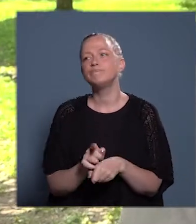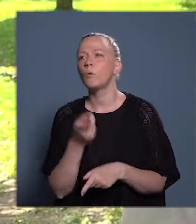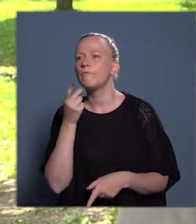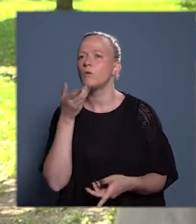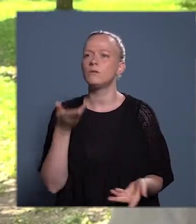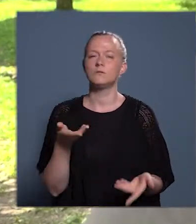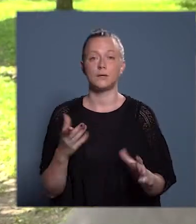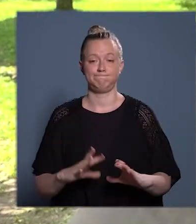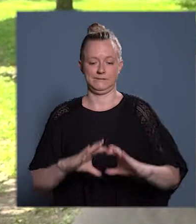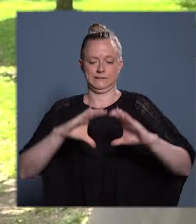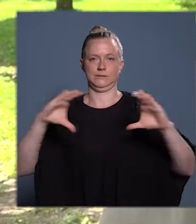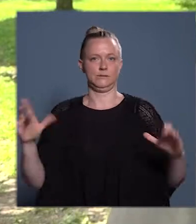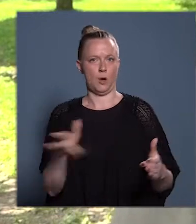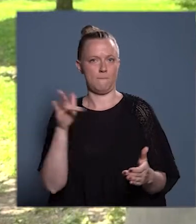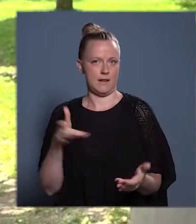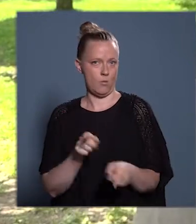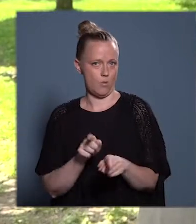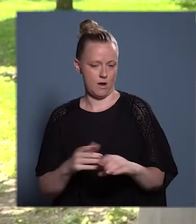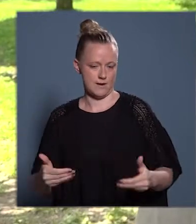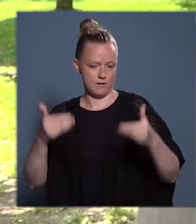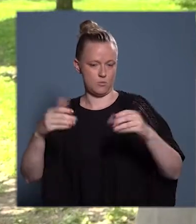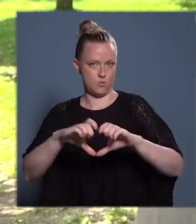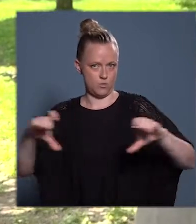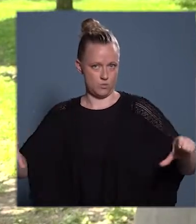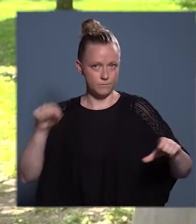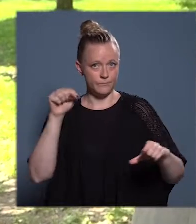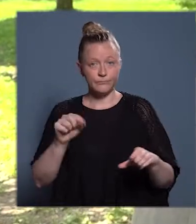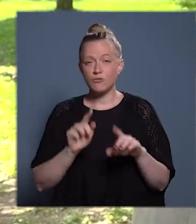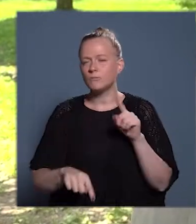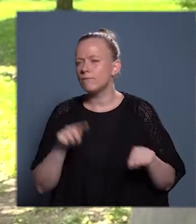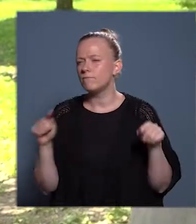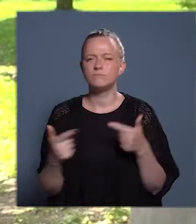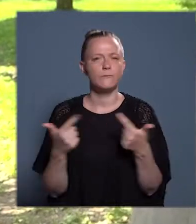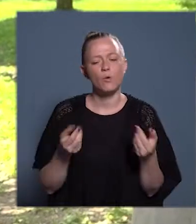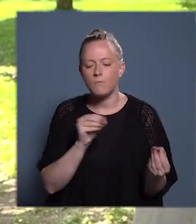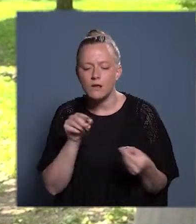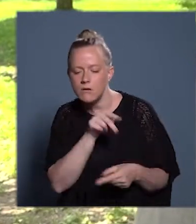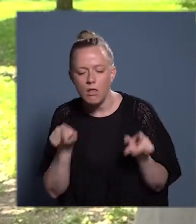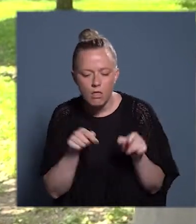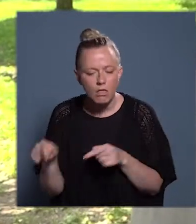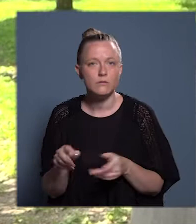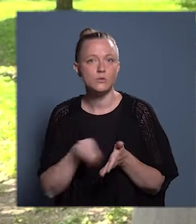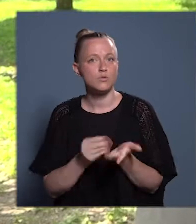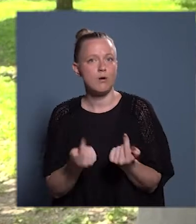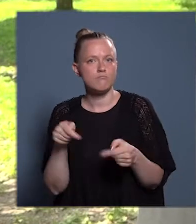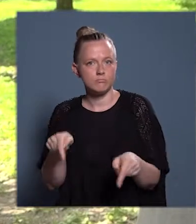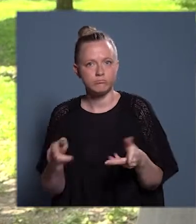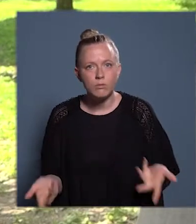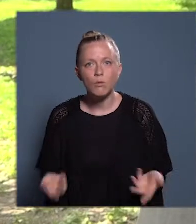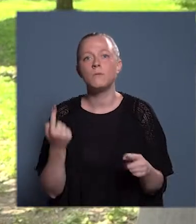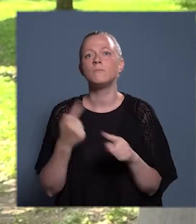olyan, mint egy tablet a teteje, és mindenféle információkat lehet felgyűjteni róla, illetve